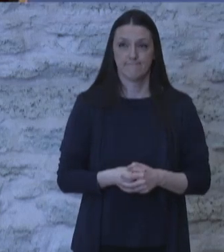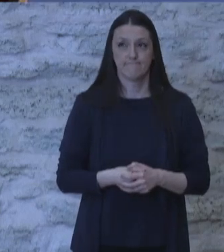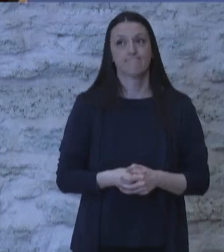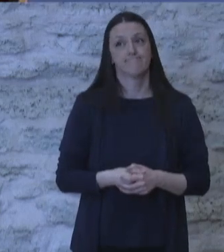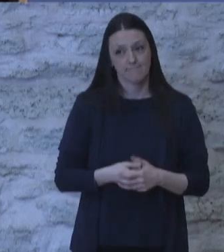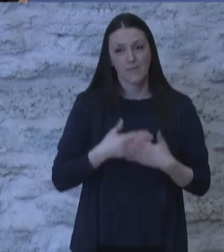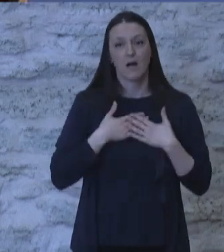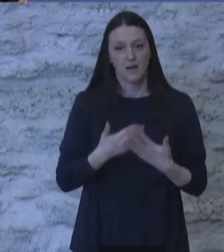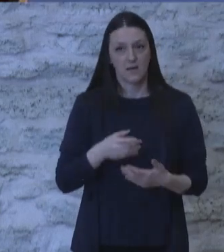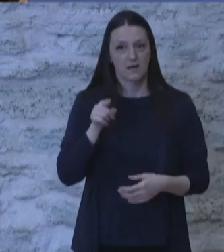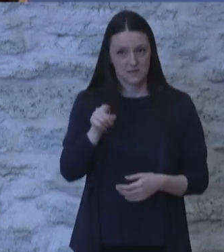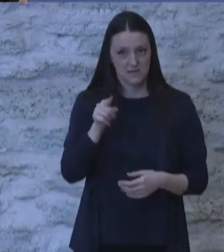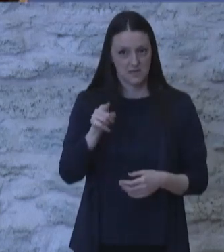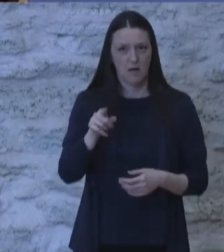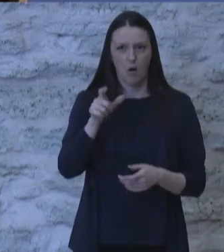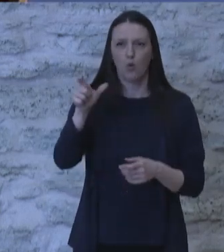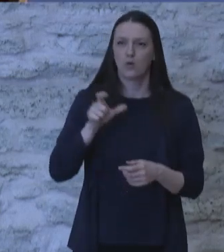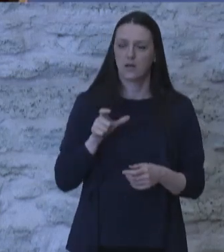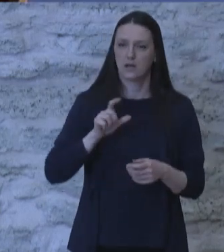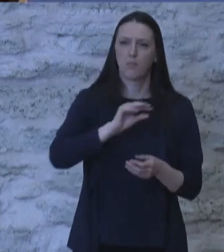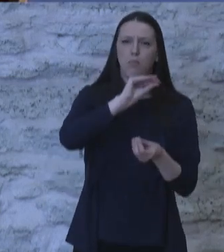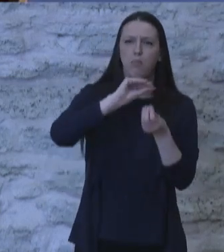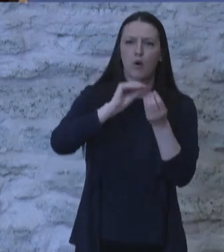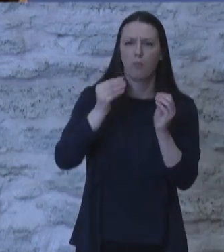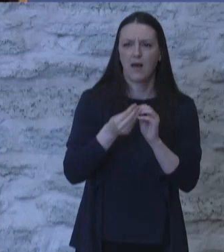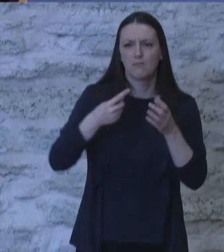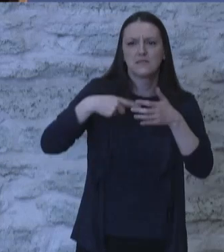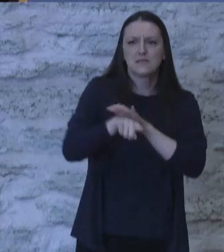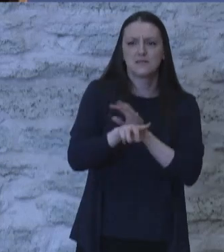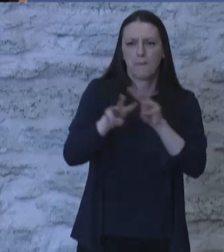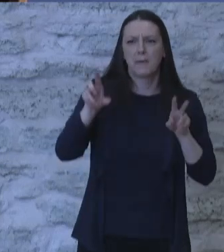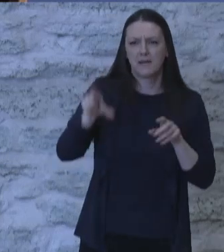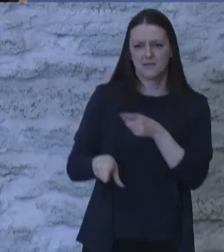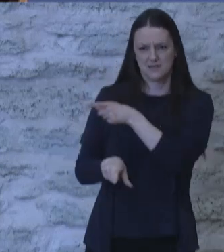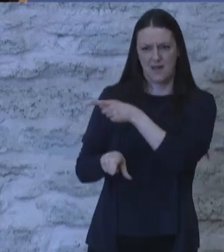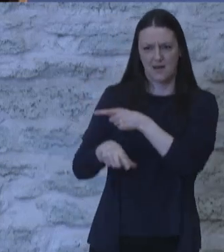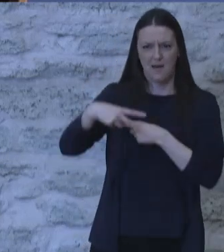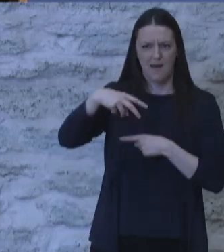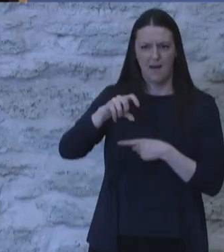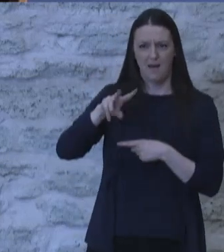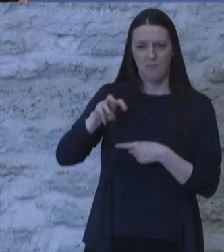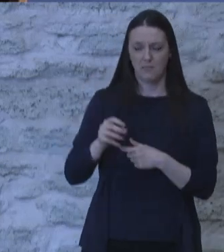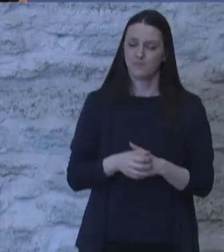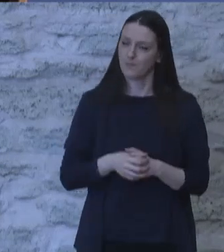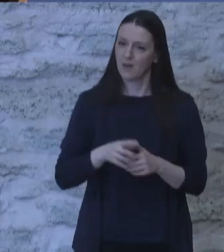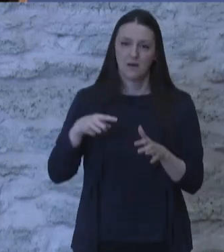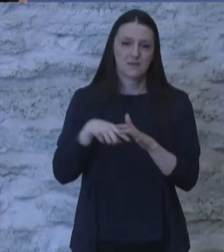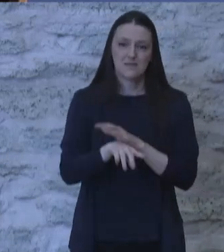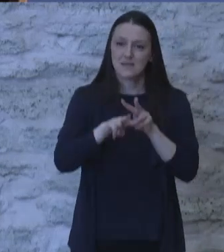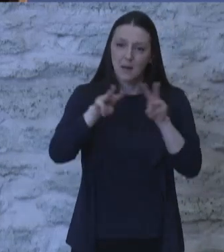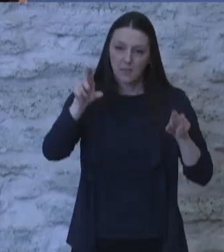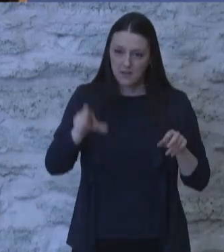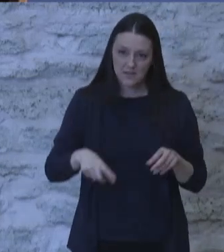Sa ütled, et probleem on siis paremal käel istuvas siseministris. Siseminister Mart Helme, kes on